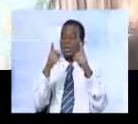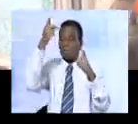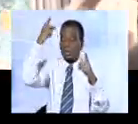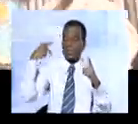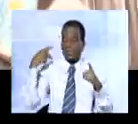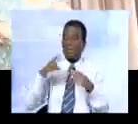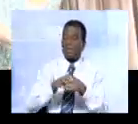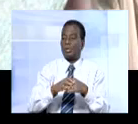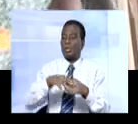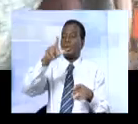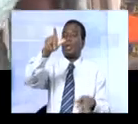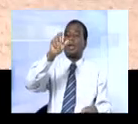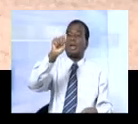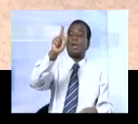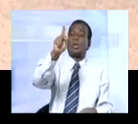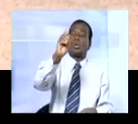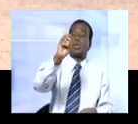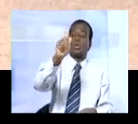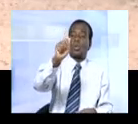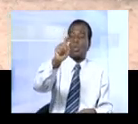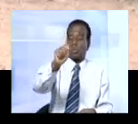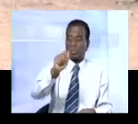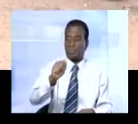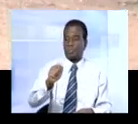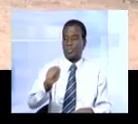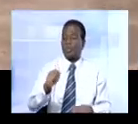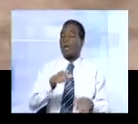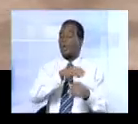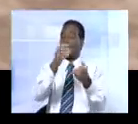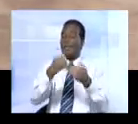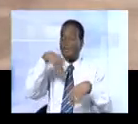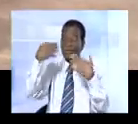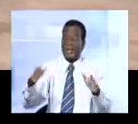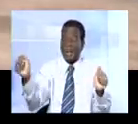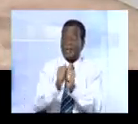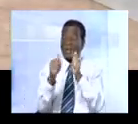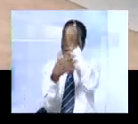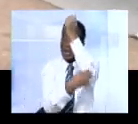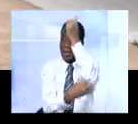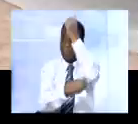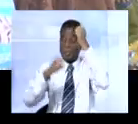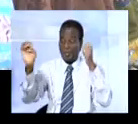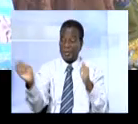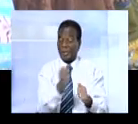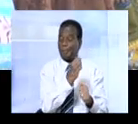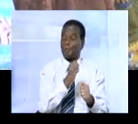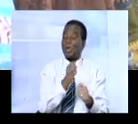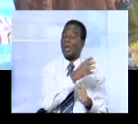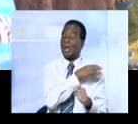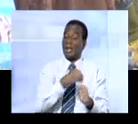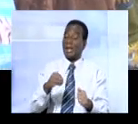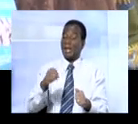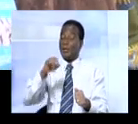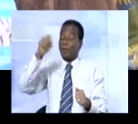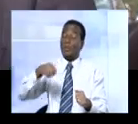à la population estimée à 22 000 habitants de rompre avec la pauvreté, les cadres de cette localité ont décidé de fédérer leurs efforts pour amorcer